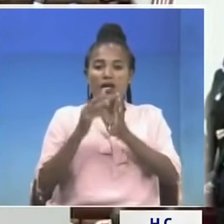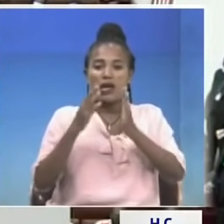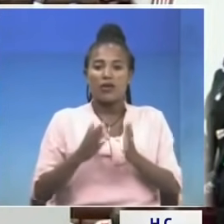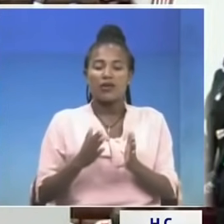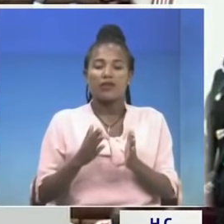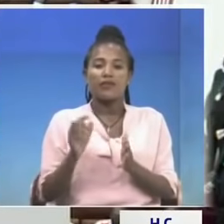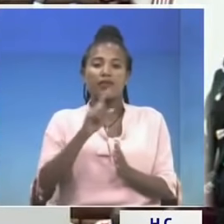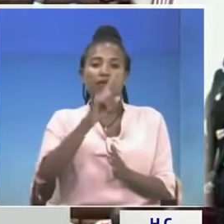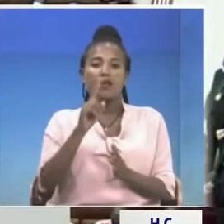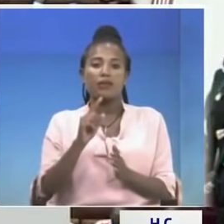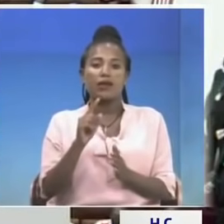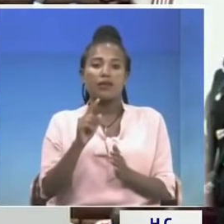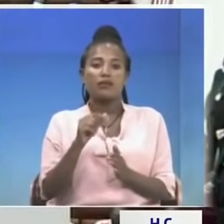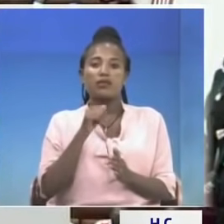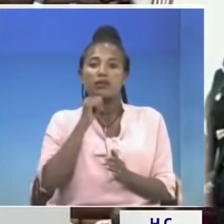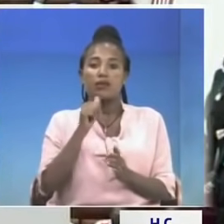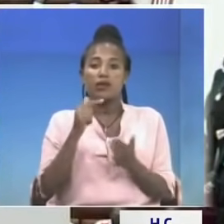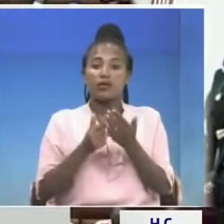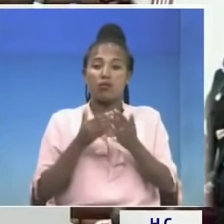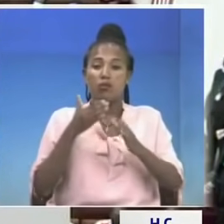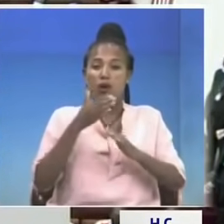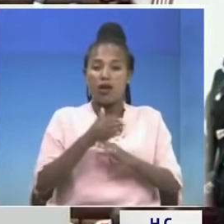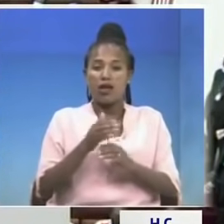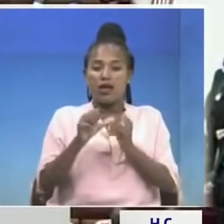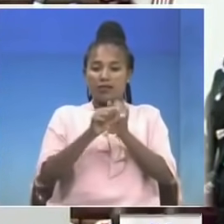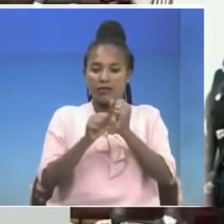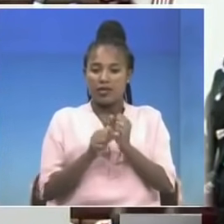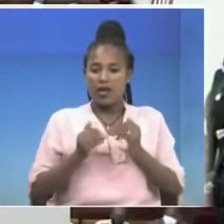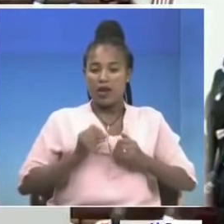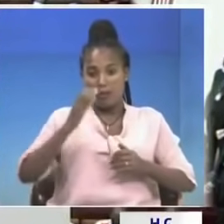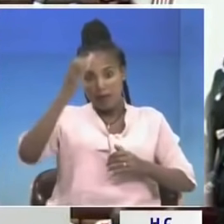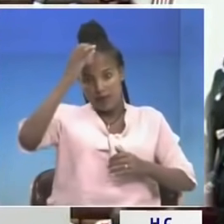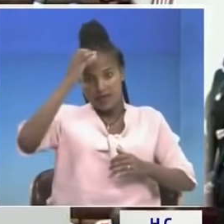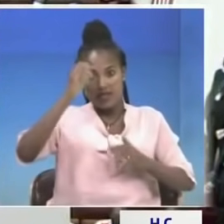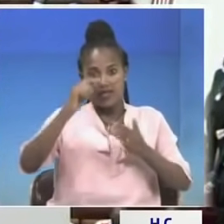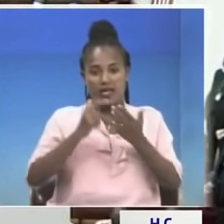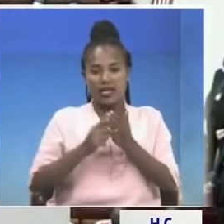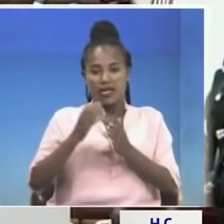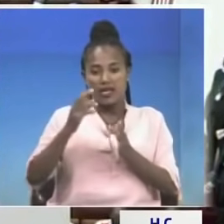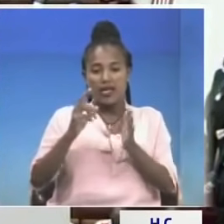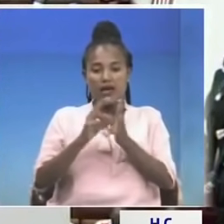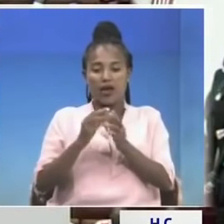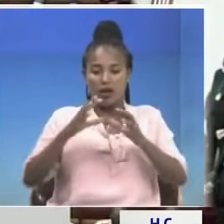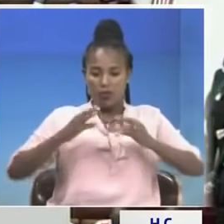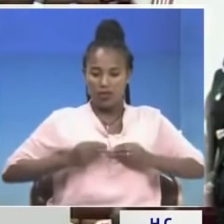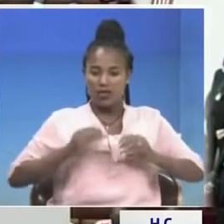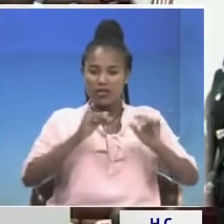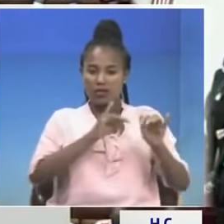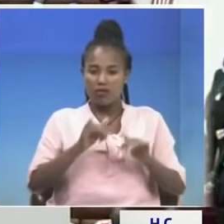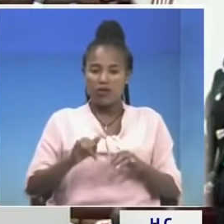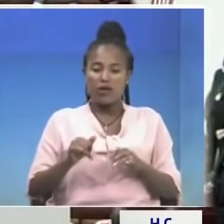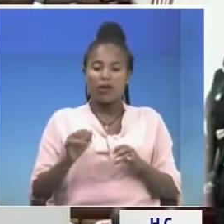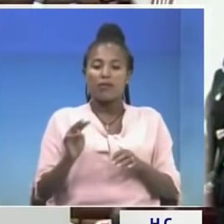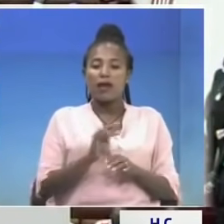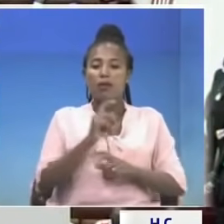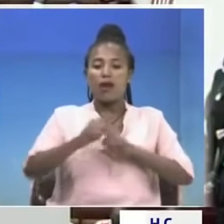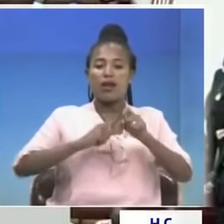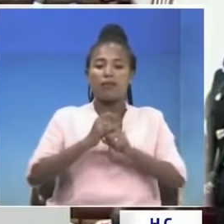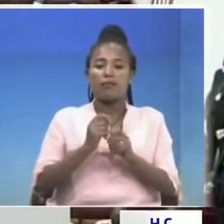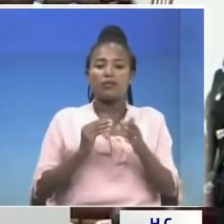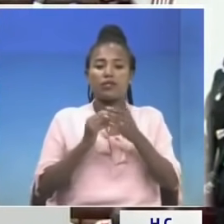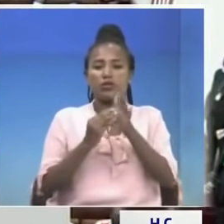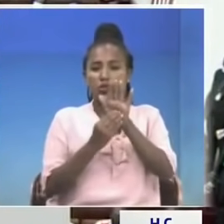ጥያቄ የሚነሳበት ስለማይሆን ከዚህ በኋላ እየተመሰረተ ያለው መንግስት ይህን ህጋዊ ቅቡልነትን ተጠቅሞ በምዕራቡ ዓለም የሚደርሰውን